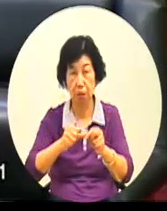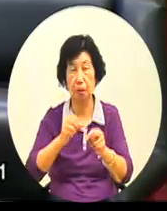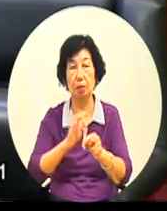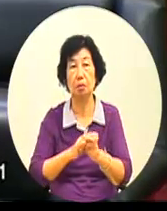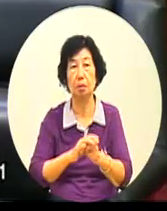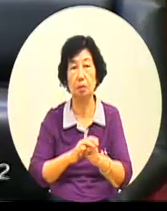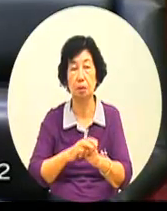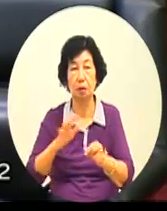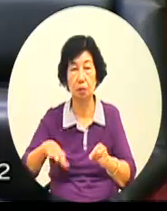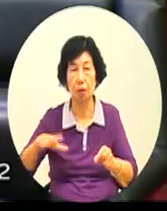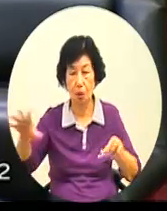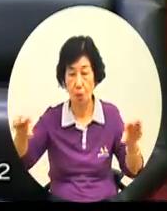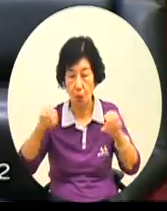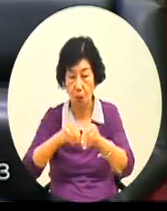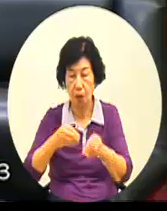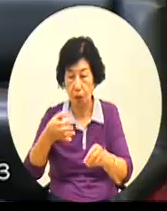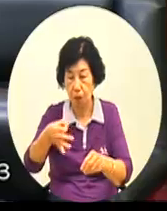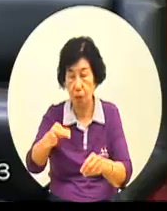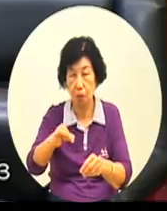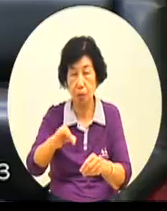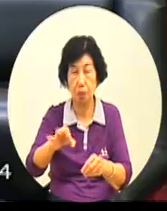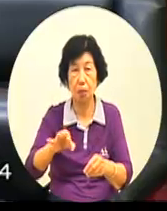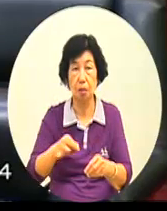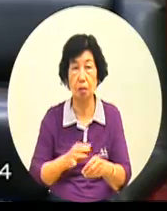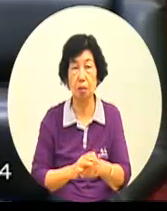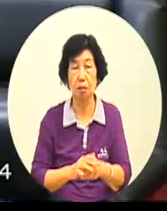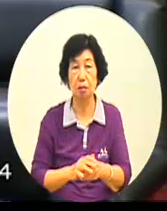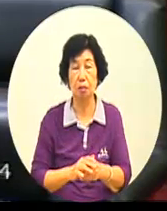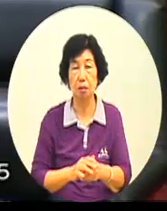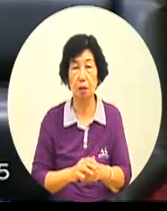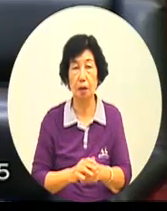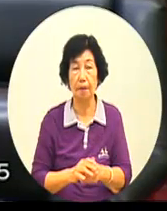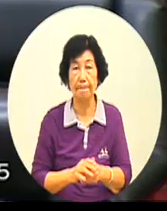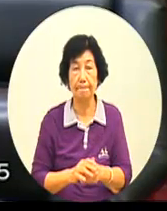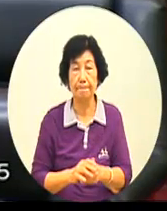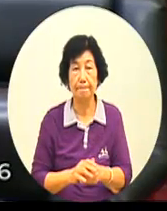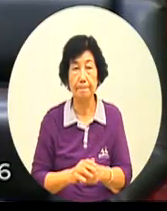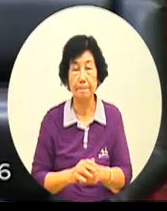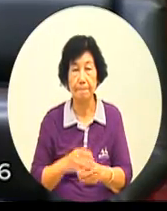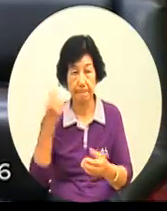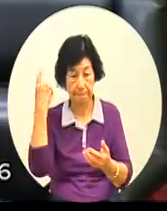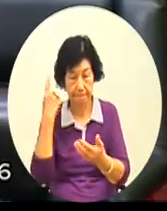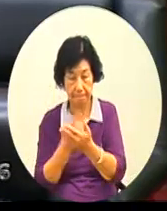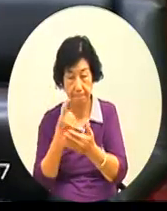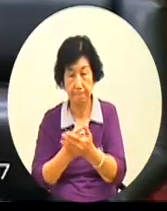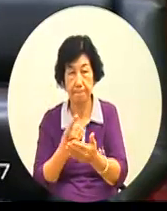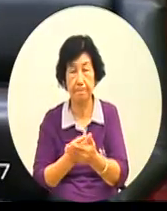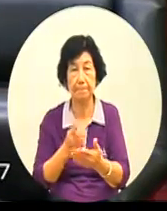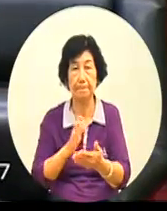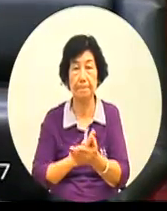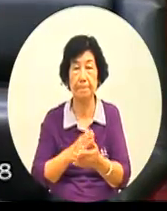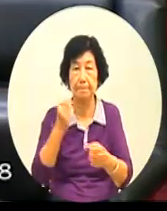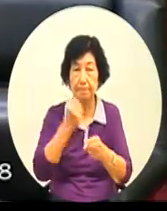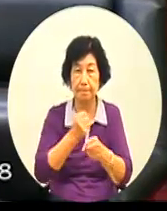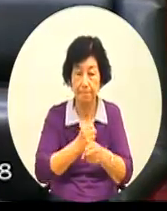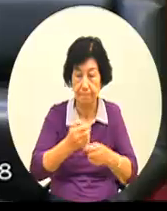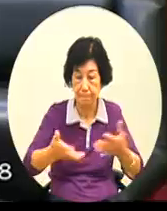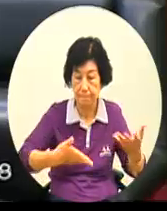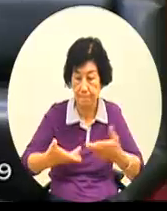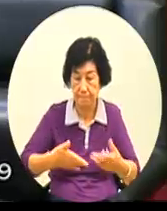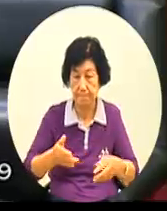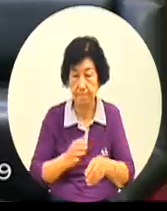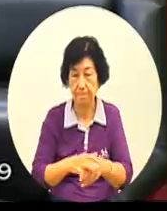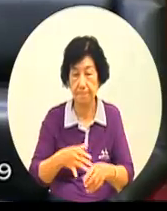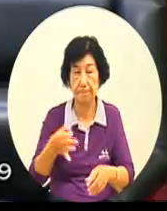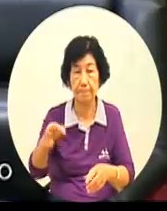筹款到区公所的，因为每次要做每一样事情呢，这个没有经费的时候呢，大家都动不起来，也做不好，没有